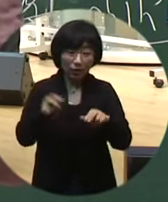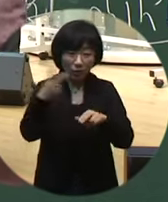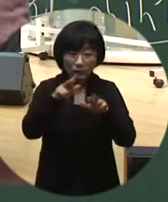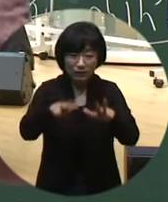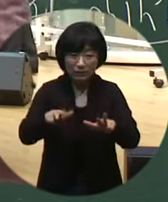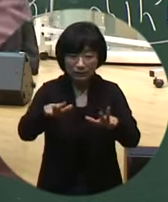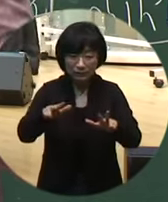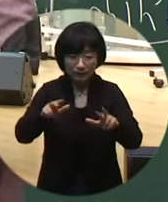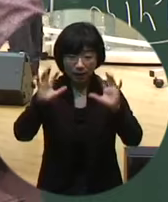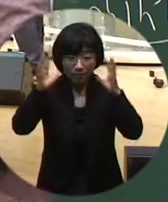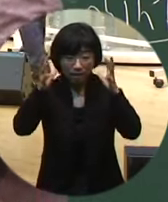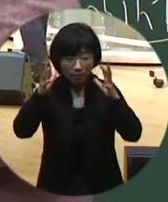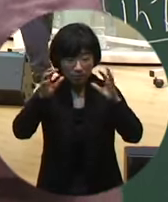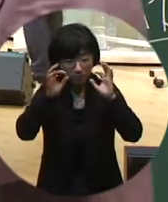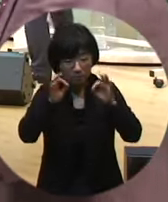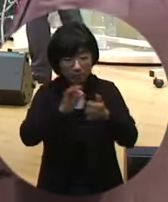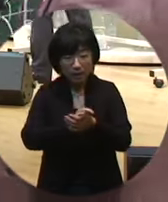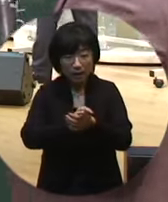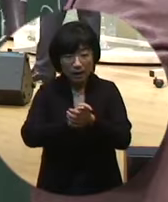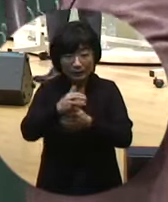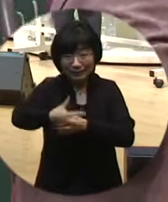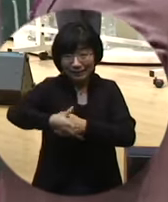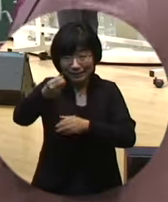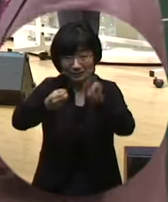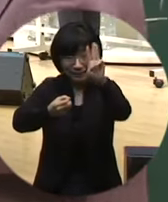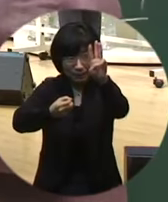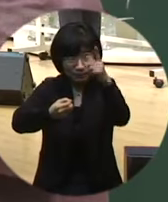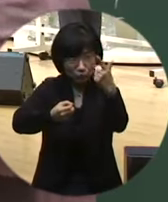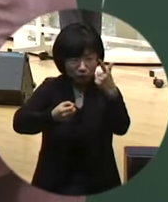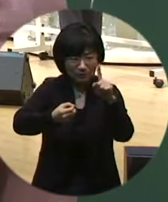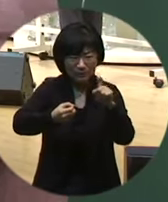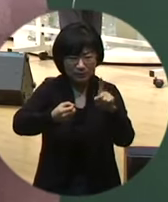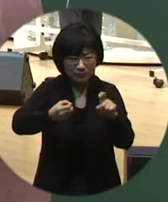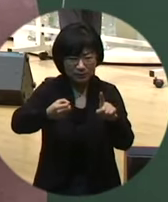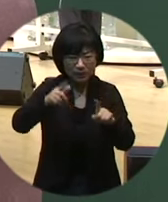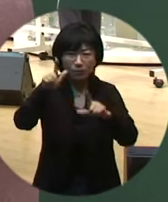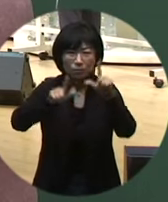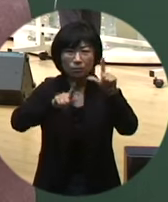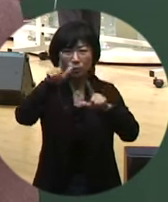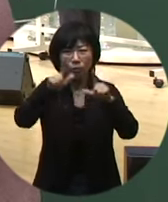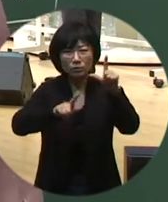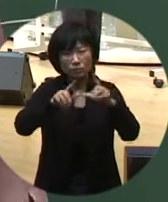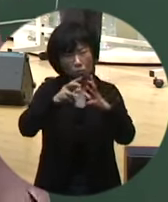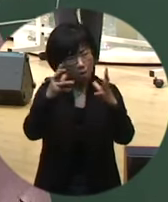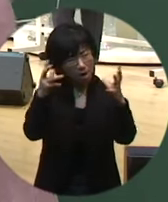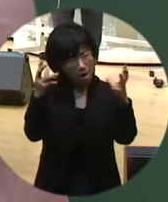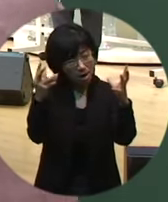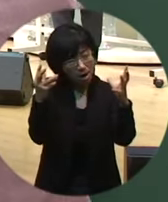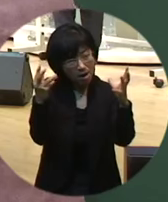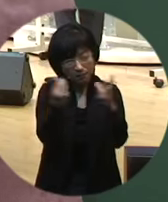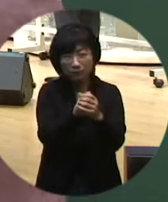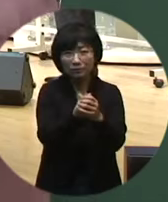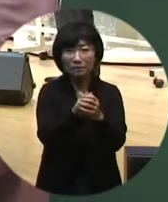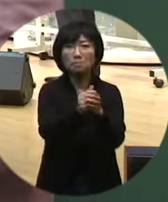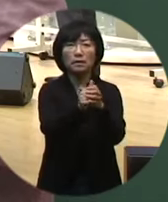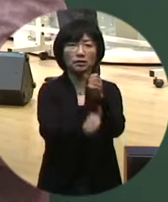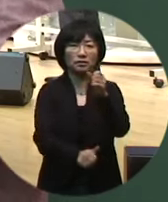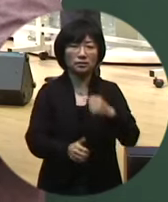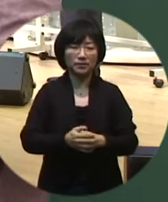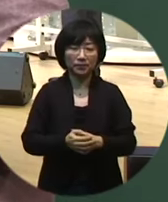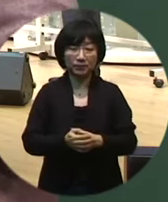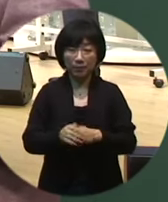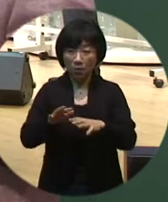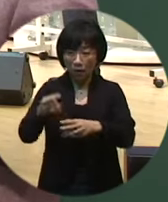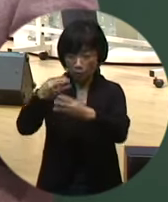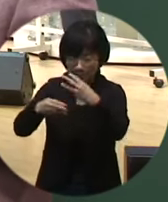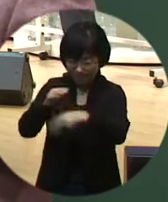Right now, our children are completely exposed to Genesis 3, 6, and 11's culture. 렘넌트를 가지고 이 문화를 바꿔라. We must now raise up the